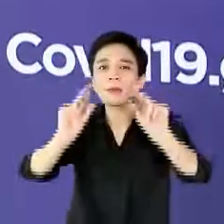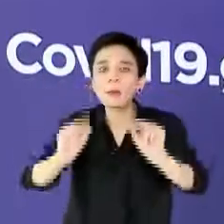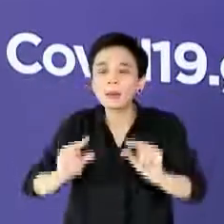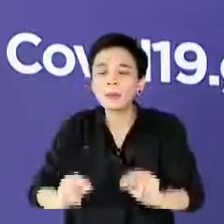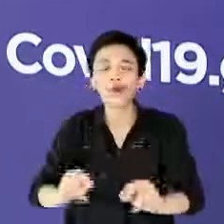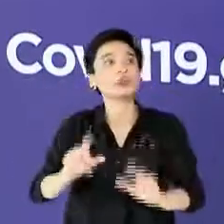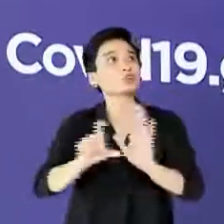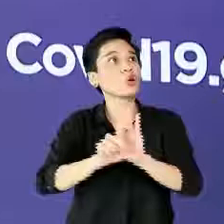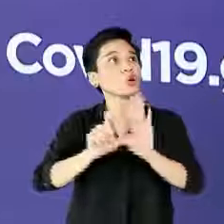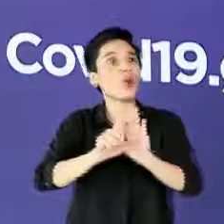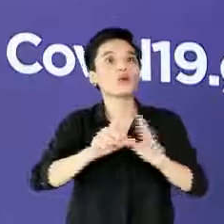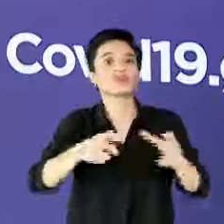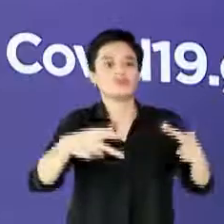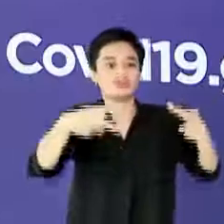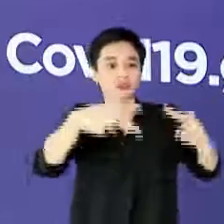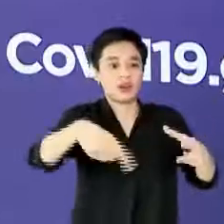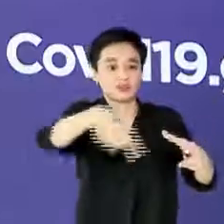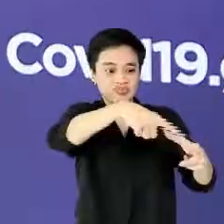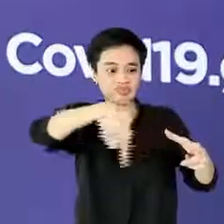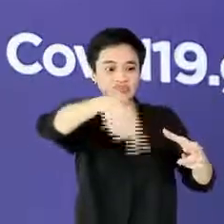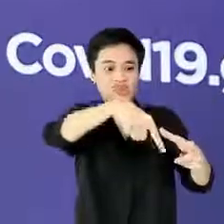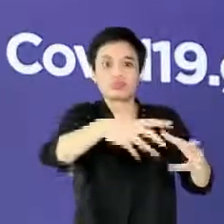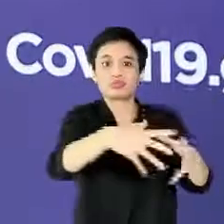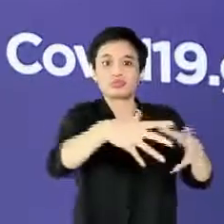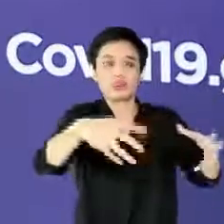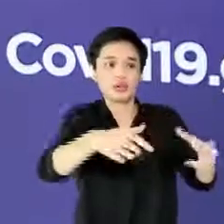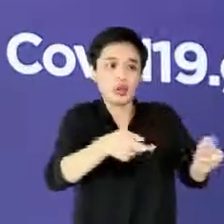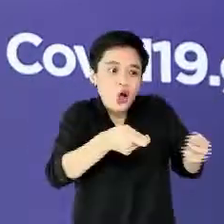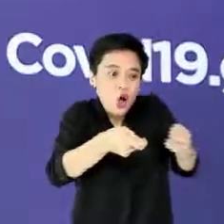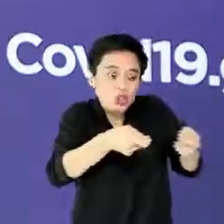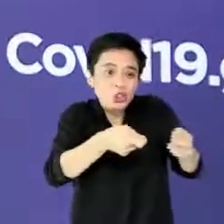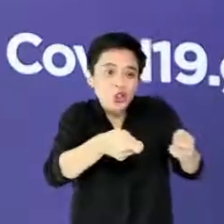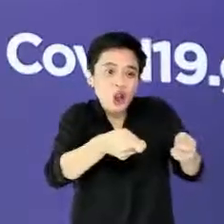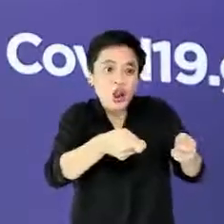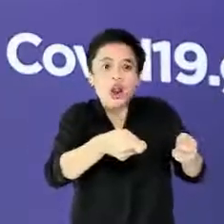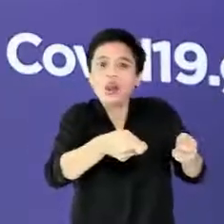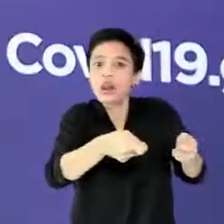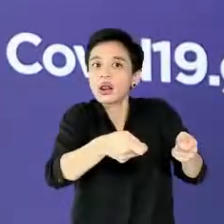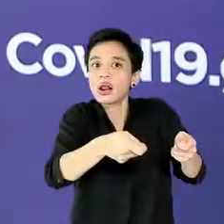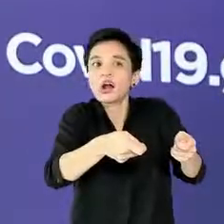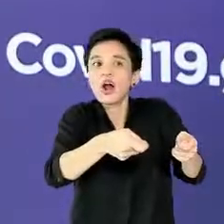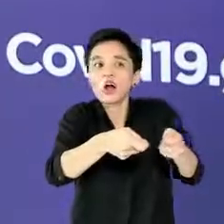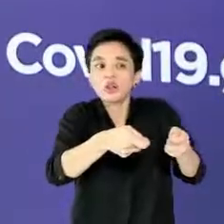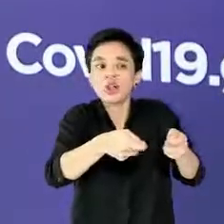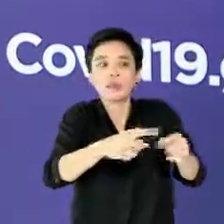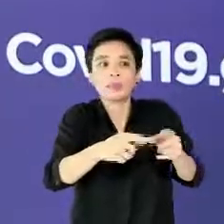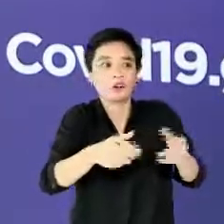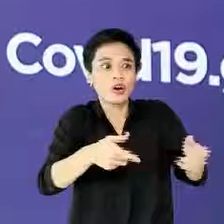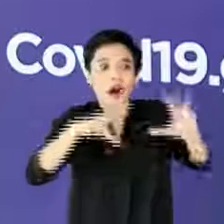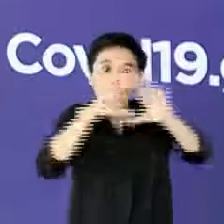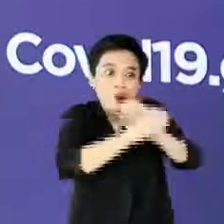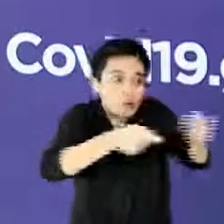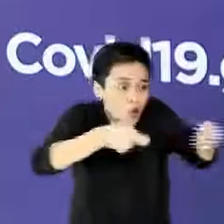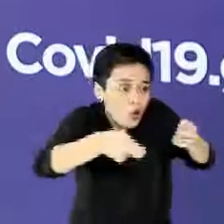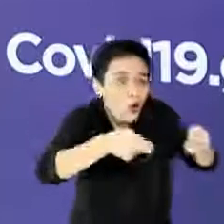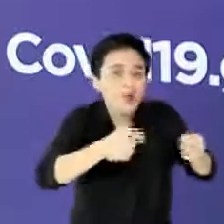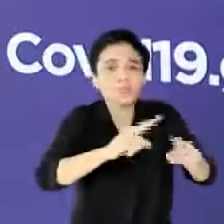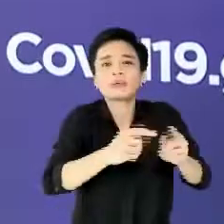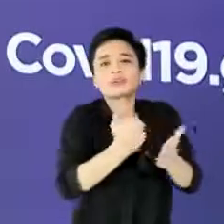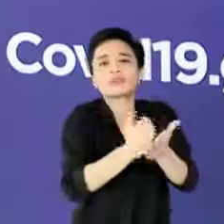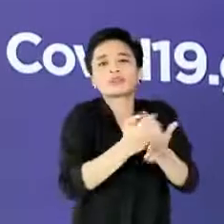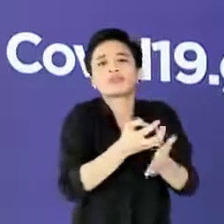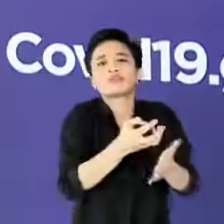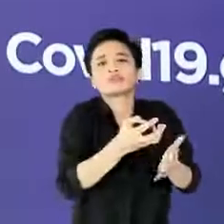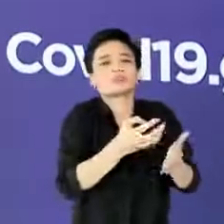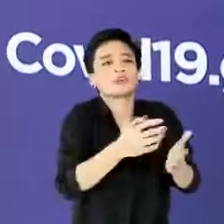secara besar sementara wilayah tersebut masih bisa dikendalikan dengan lebih lebih kecil contohnya motor